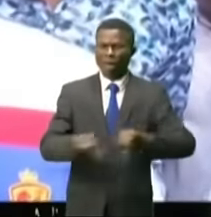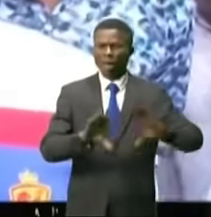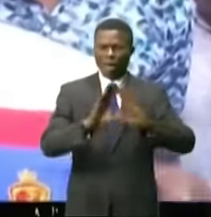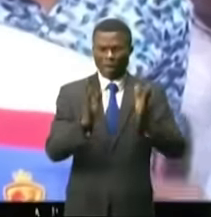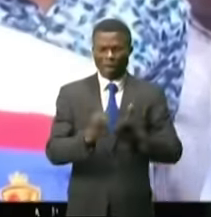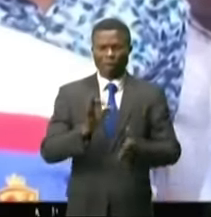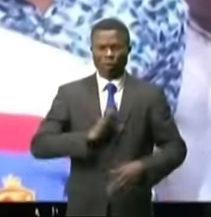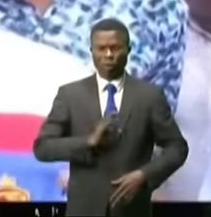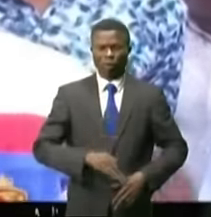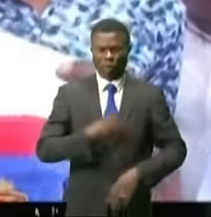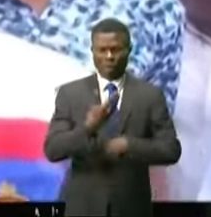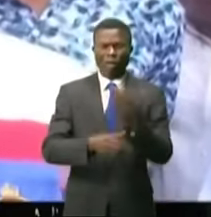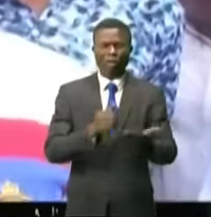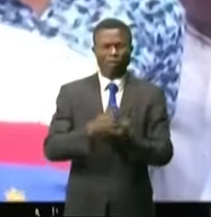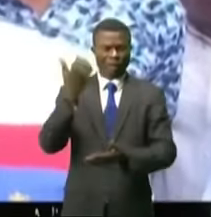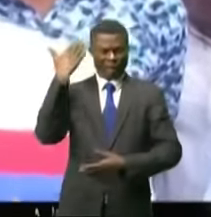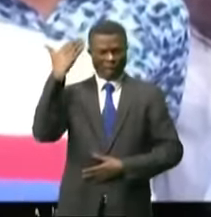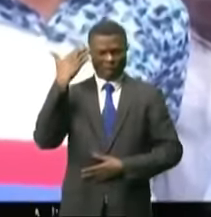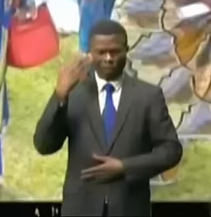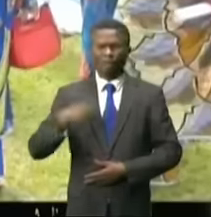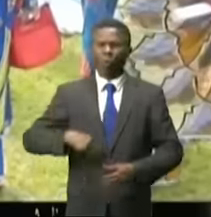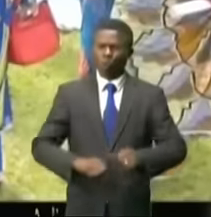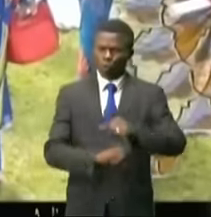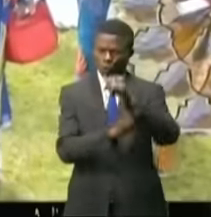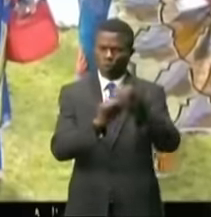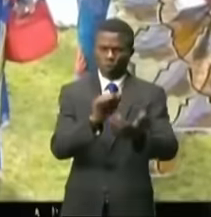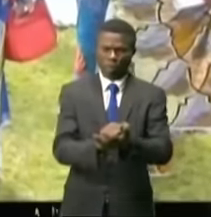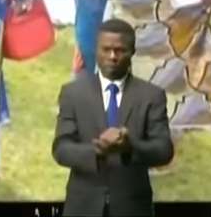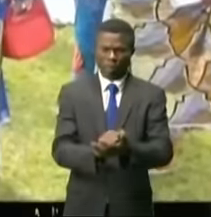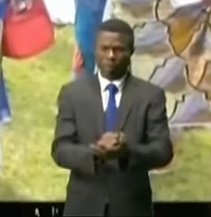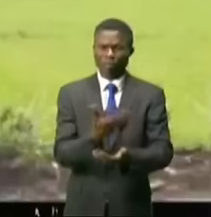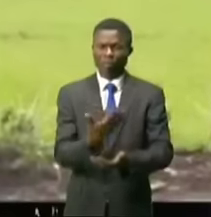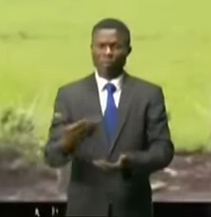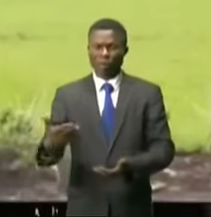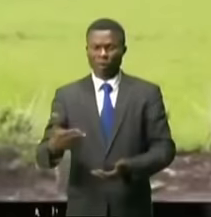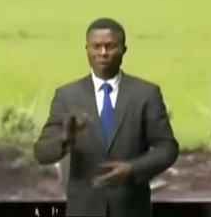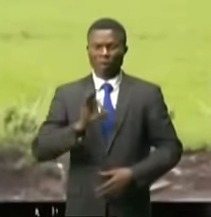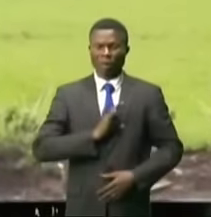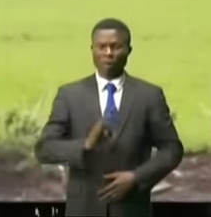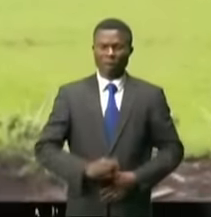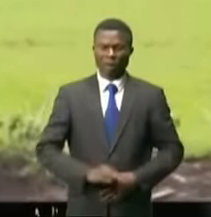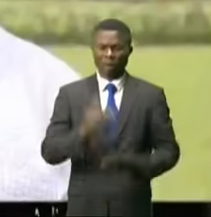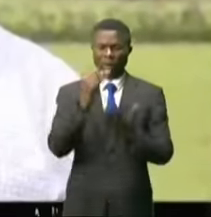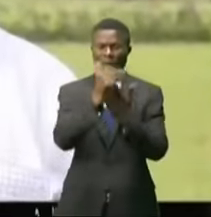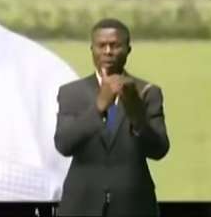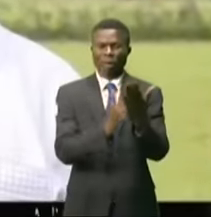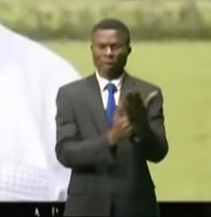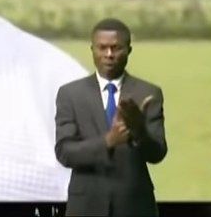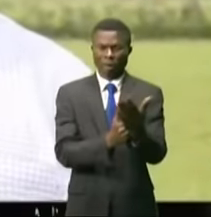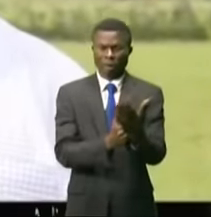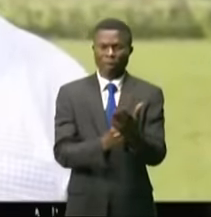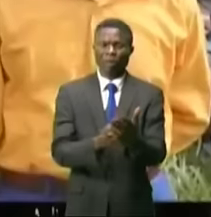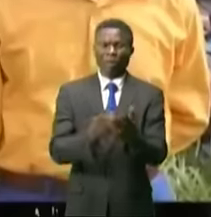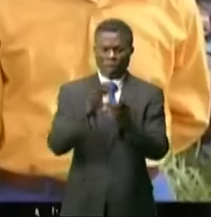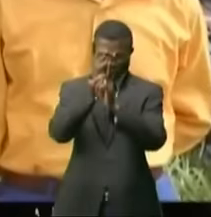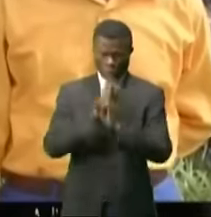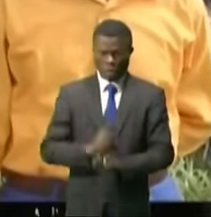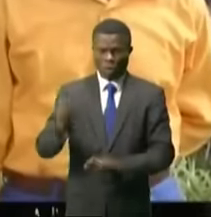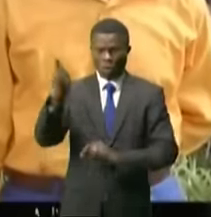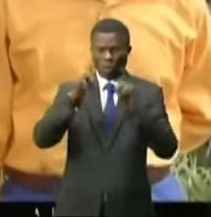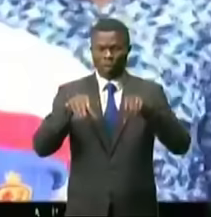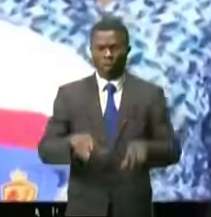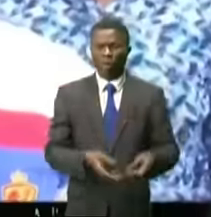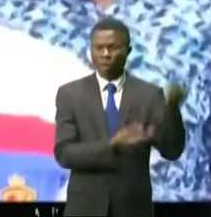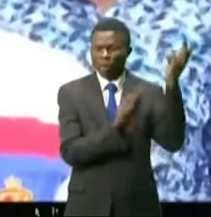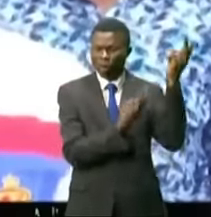de l'État a déjà dans son projet de société. Parmi les acquis de Fatshi, l'on peut citer entre autres la dignité du peuple congolais, la valorisation